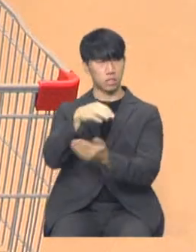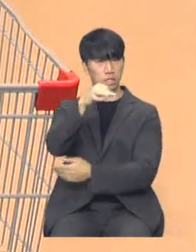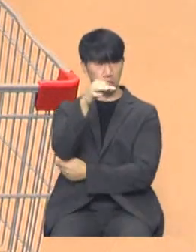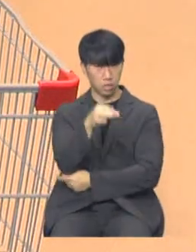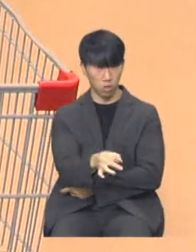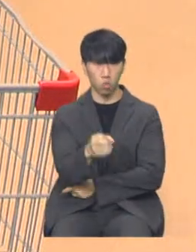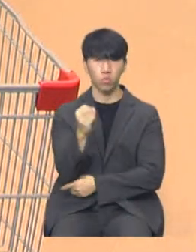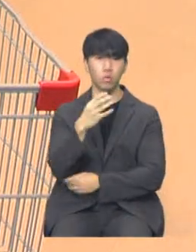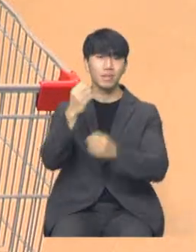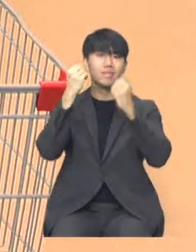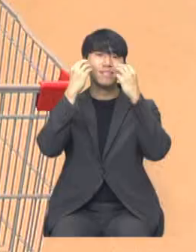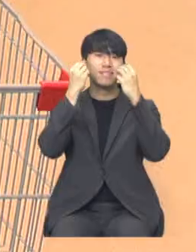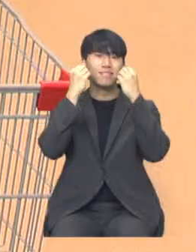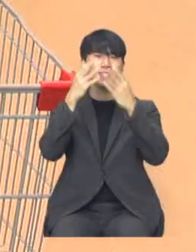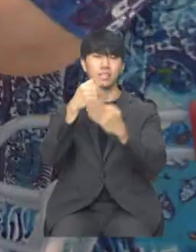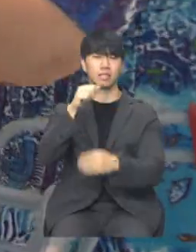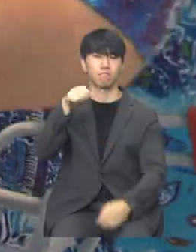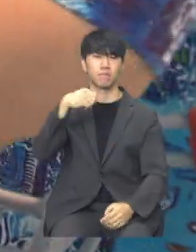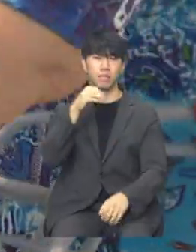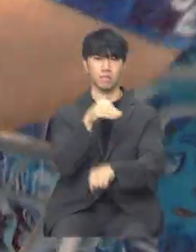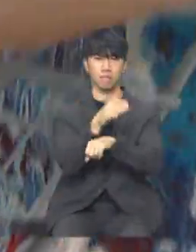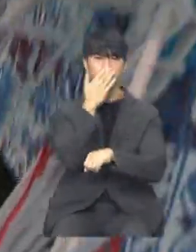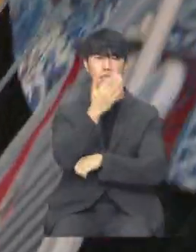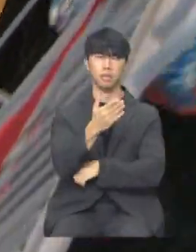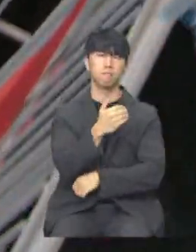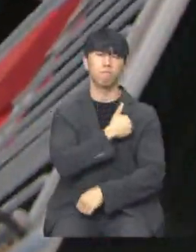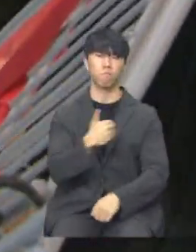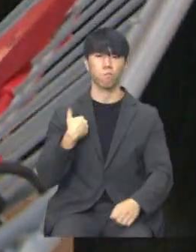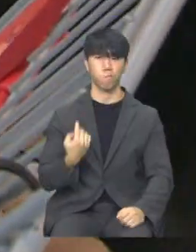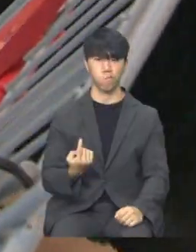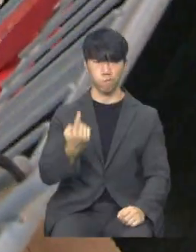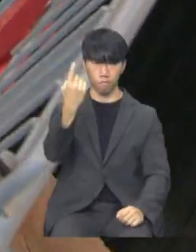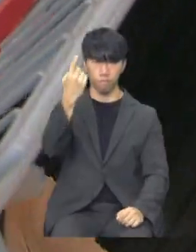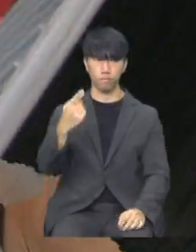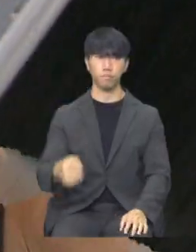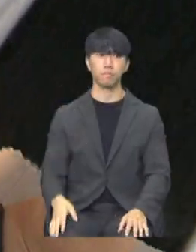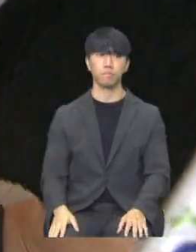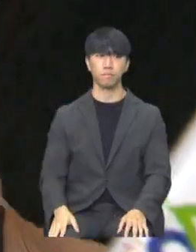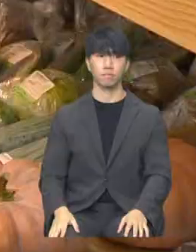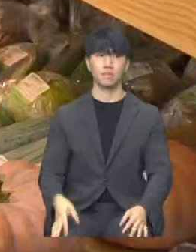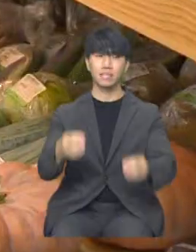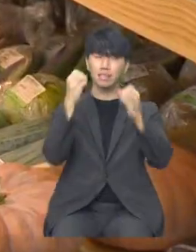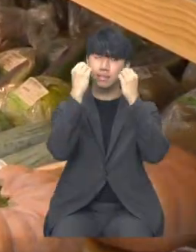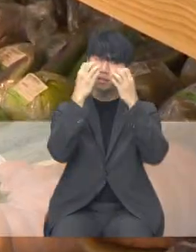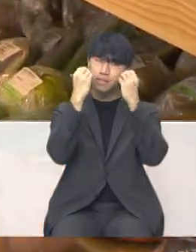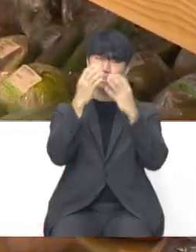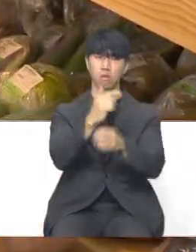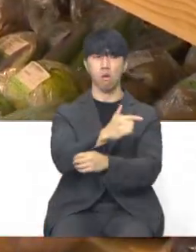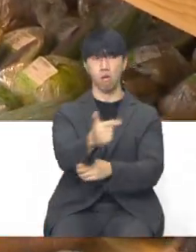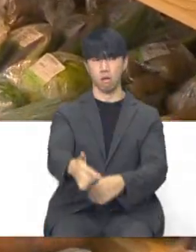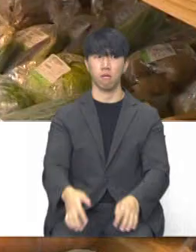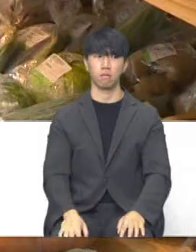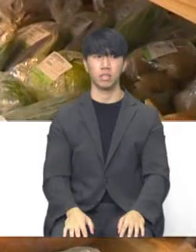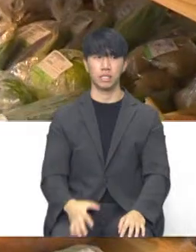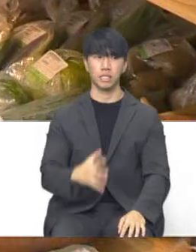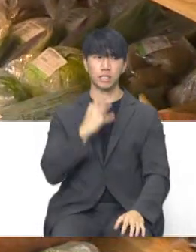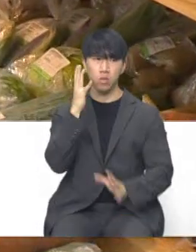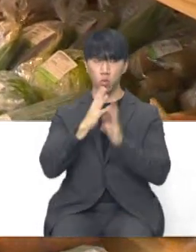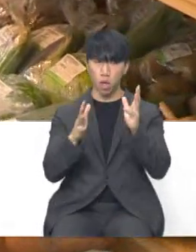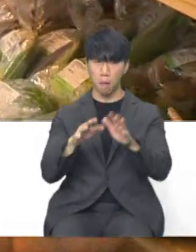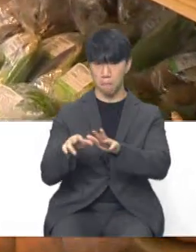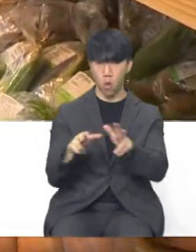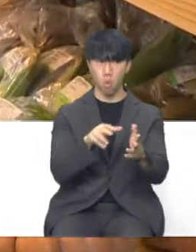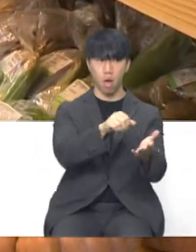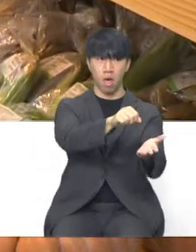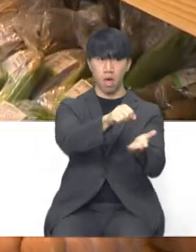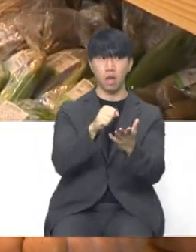저렴하면서 싱싱한 식재료를 구입할 수 있어 만족도가 높습니다. 싱싱한 거예요. 채소가 바로 갖고